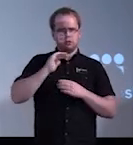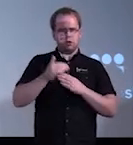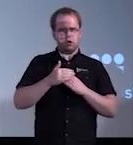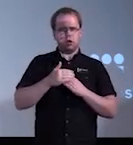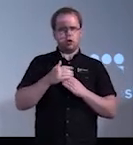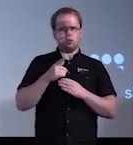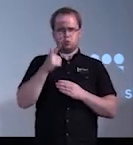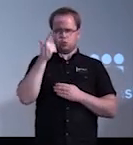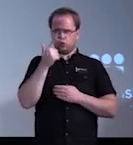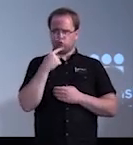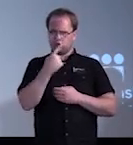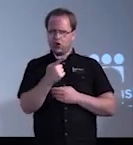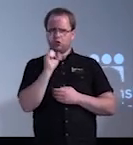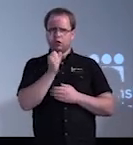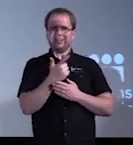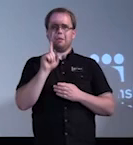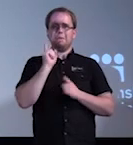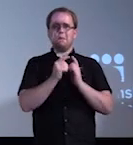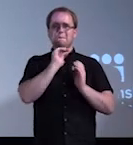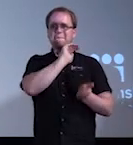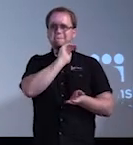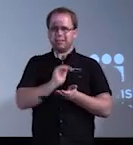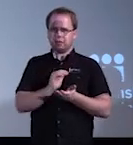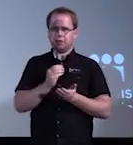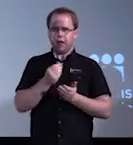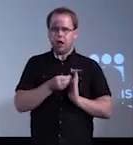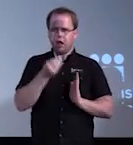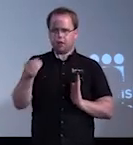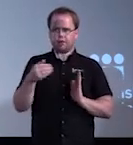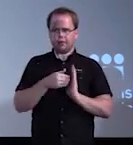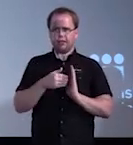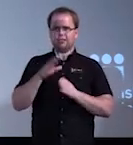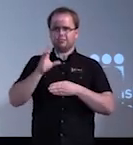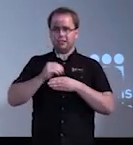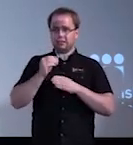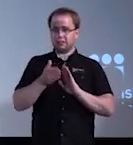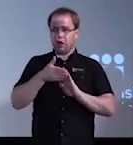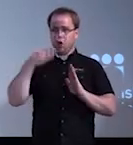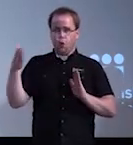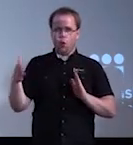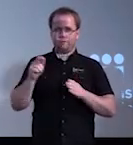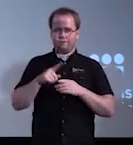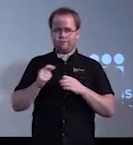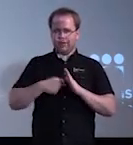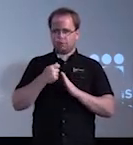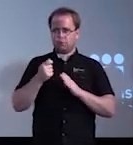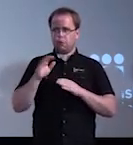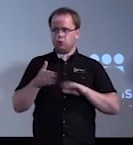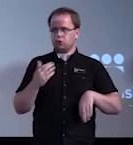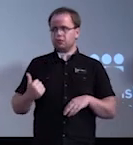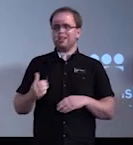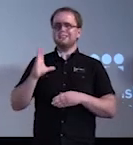skulle bli mindre pengar till svensk långfilmsproduktion. Är det korrekt? Svensk filmproduktion.